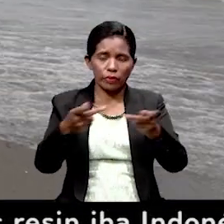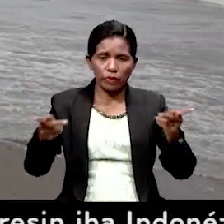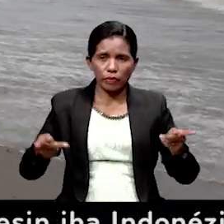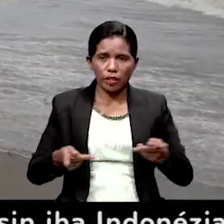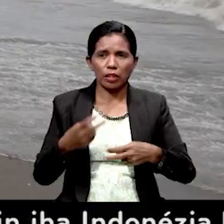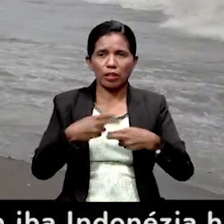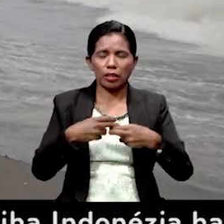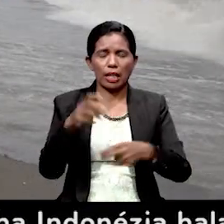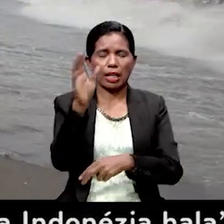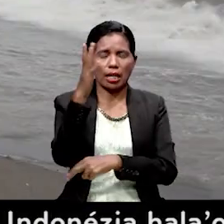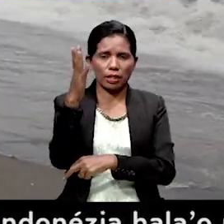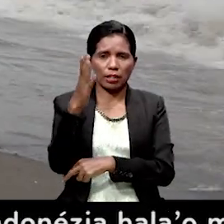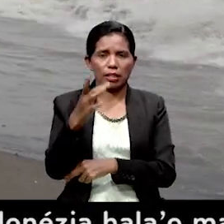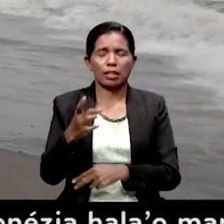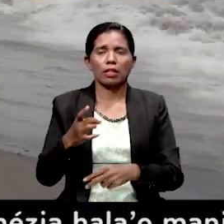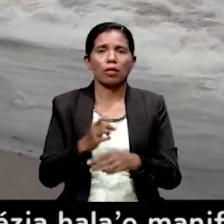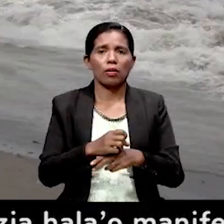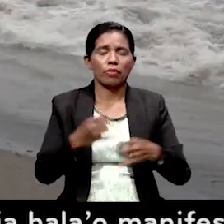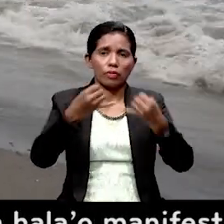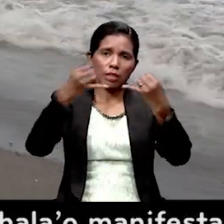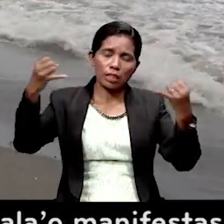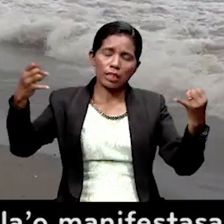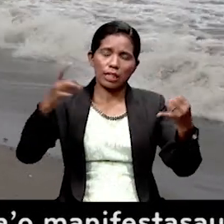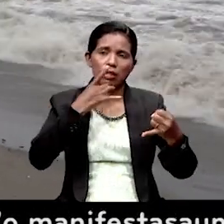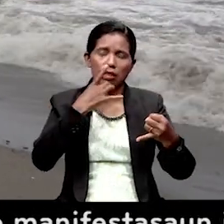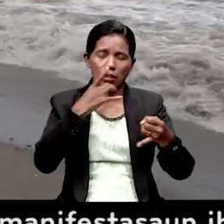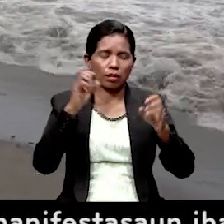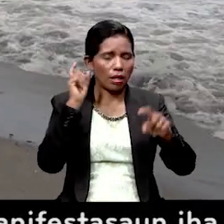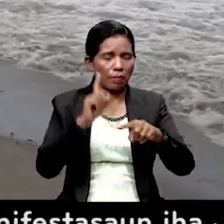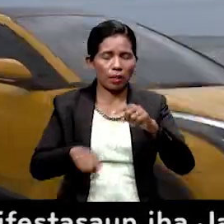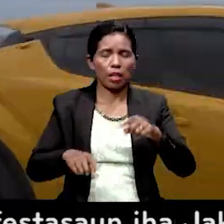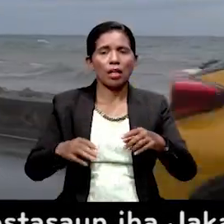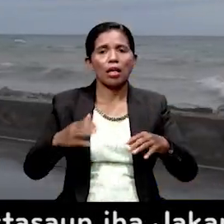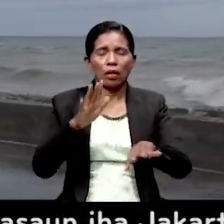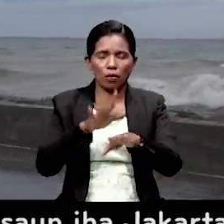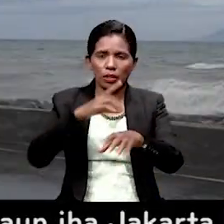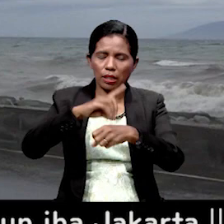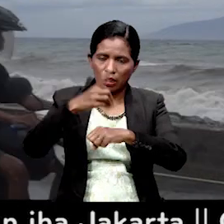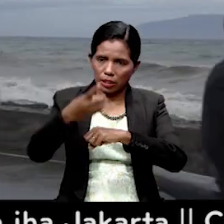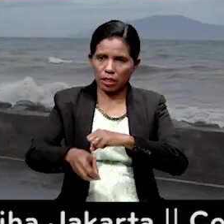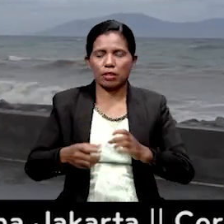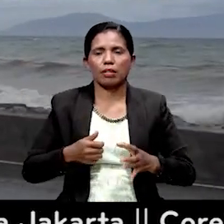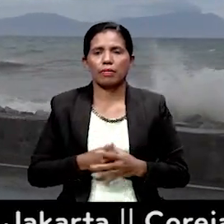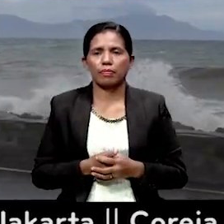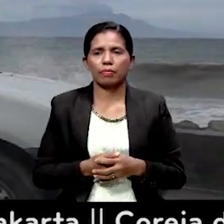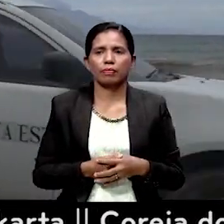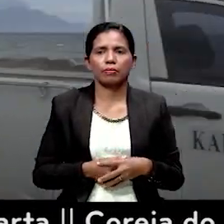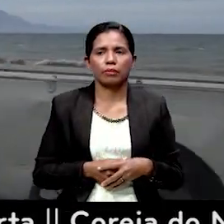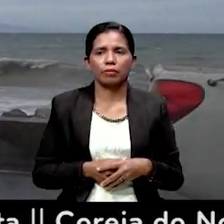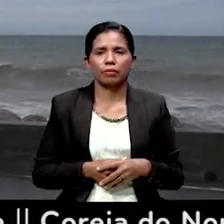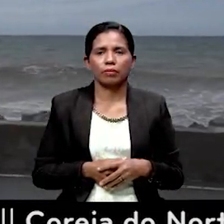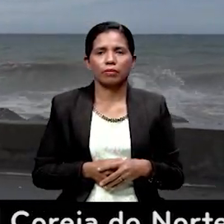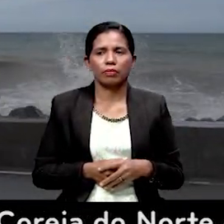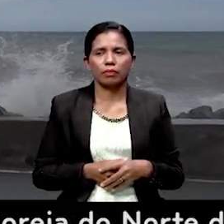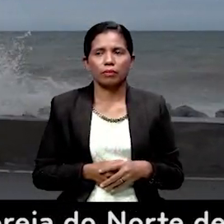aihun linya elektrisidade no seluktan hodi evita desastre nebe la espera ekipa kobertura GMN.